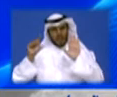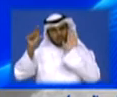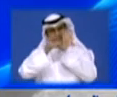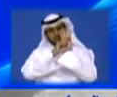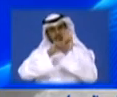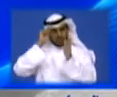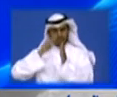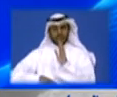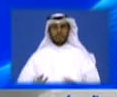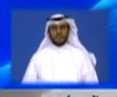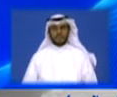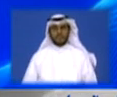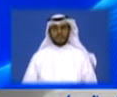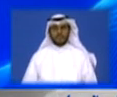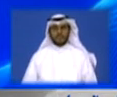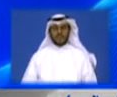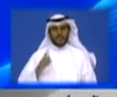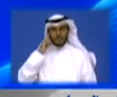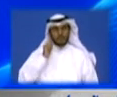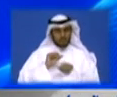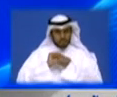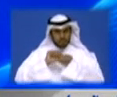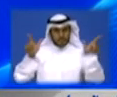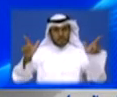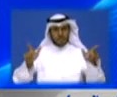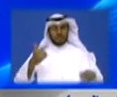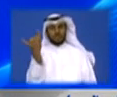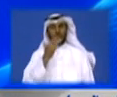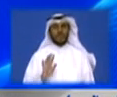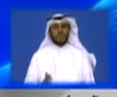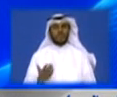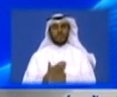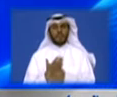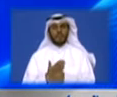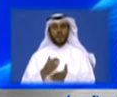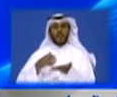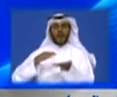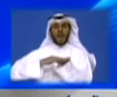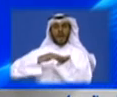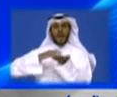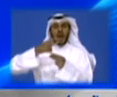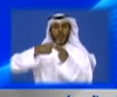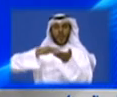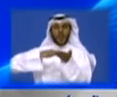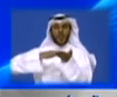لمجلس الوزراء اليوم إن إطلاق هذا الشعار جاء بمناسبة تكريم المجتمع الدولي لحضرة